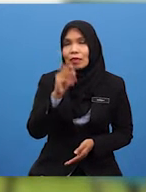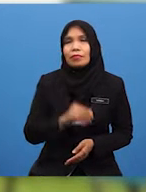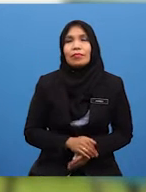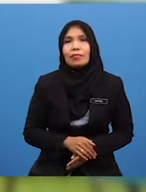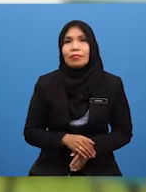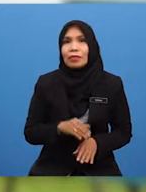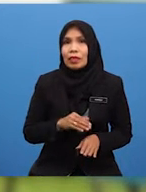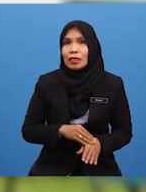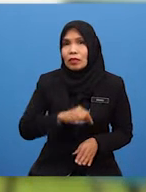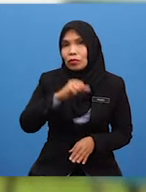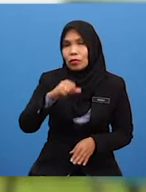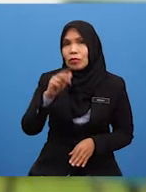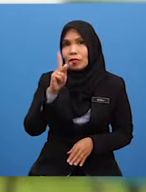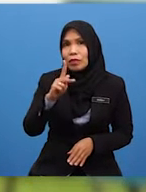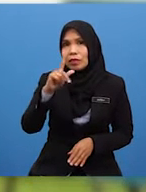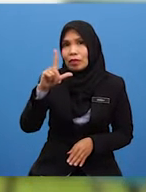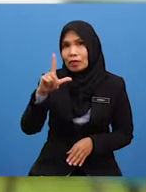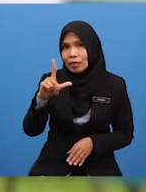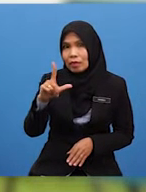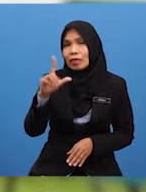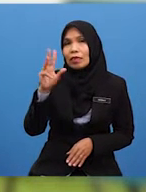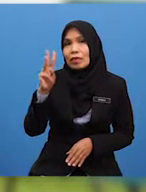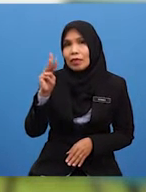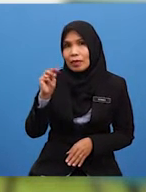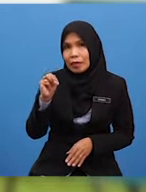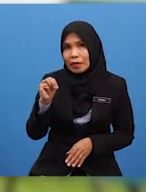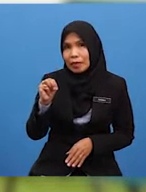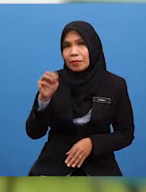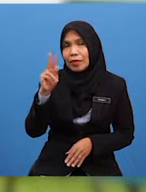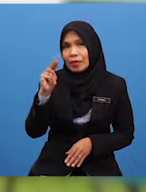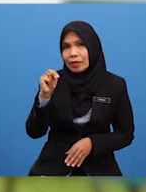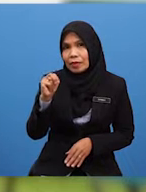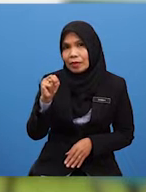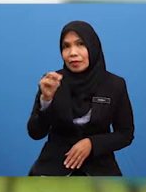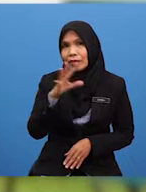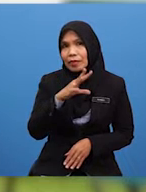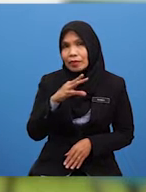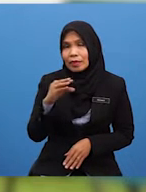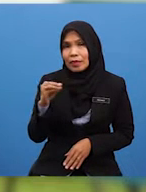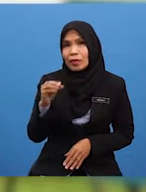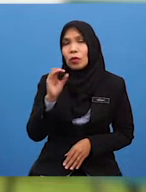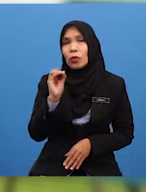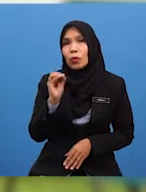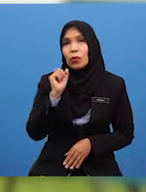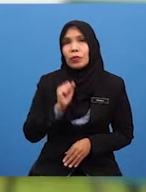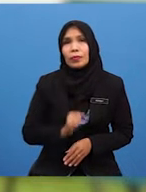K, L, M, N dan O.